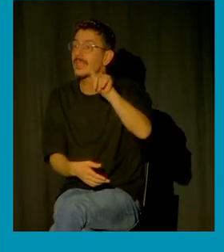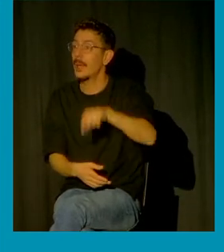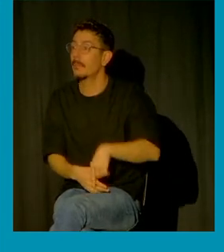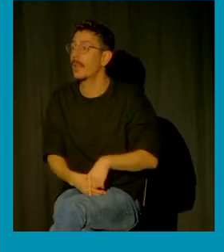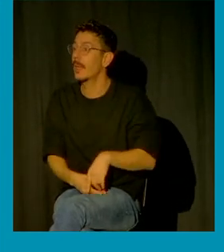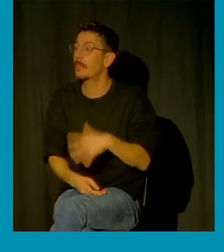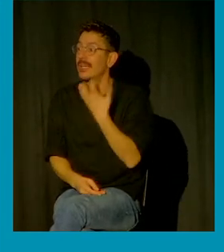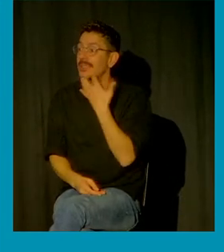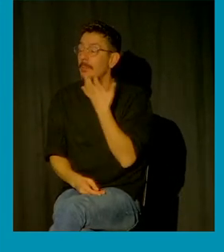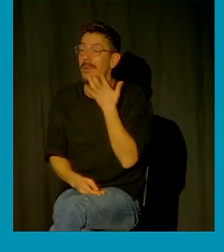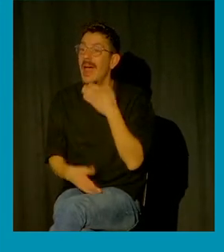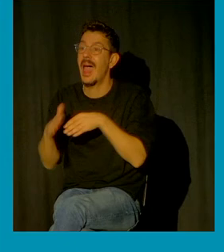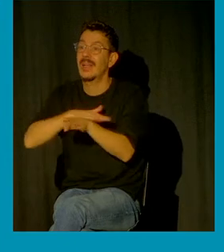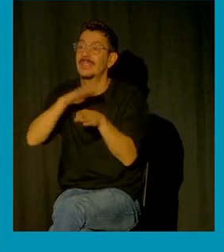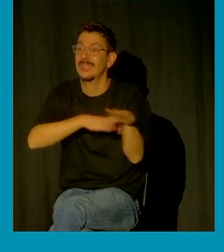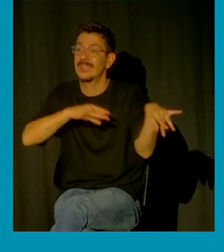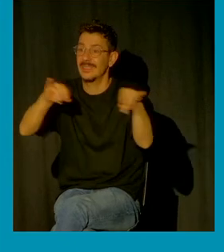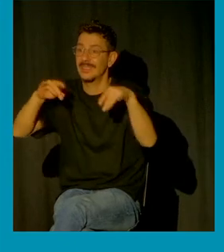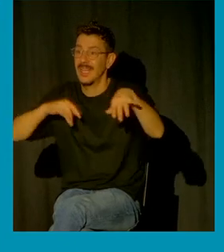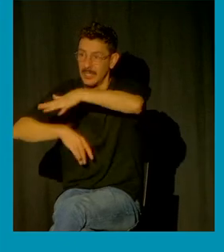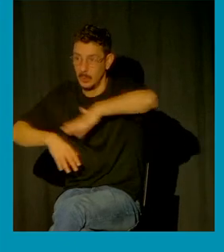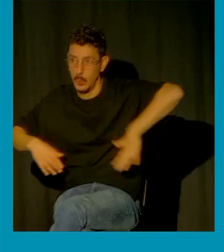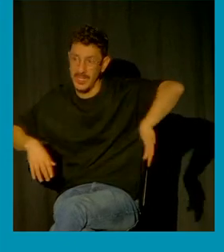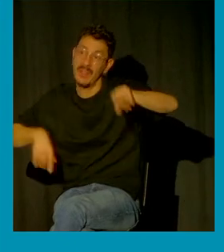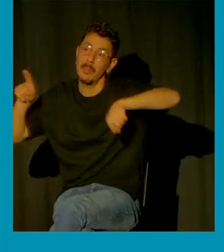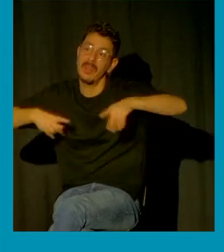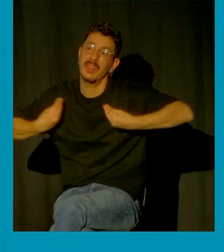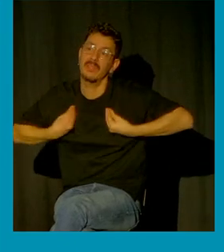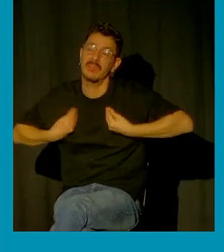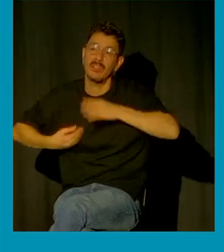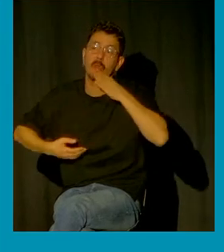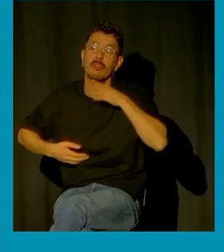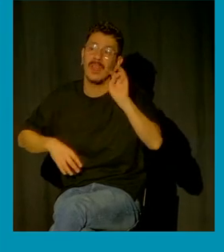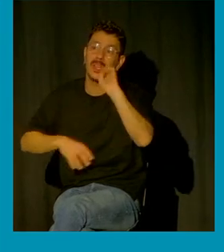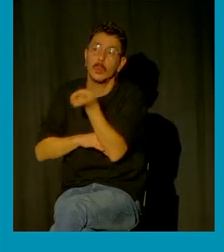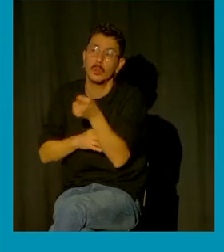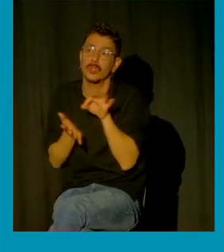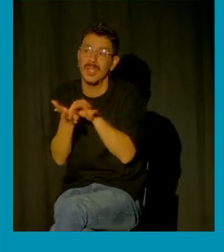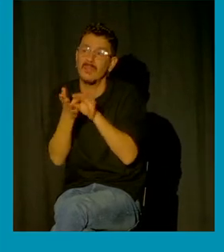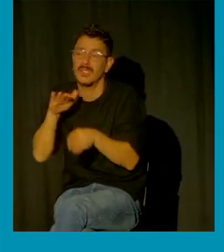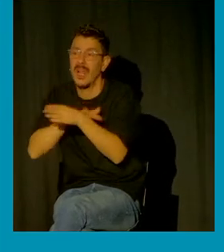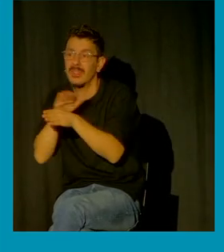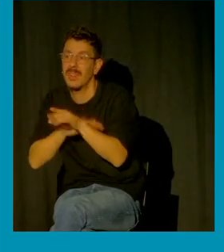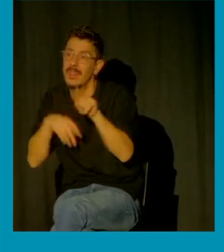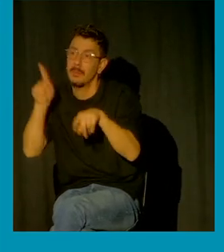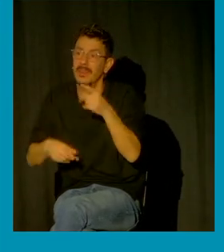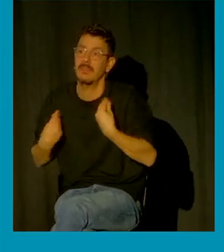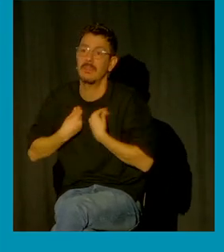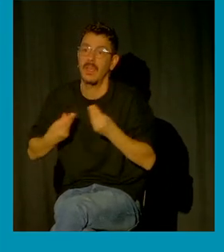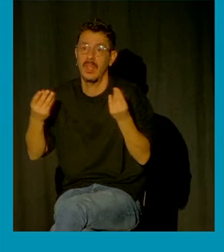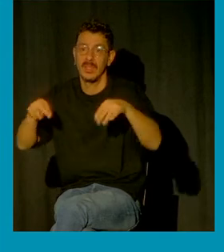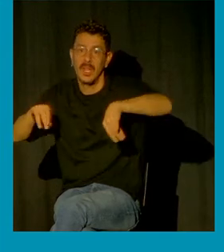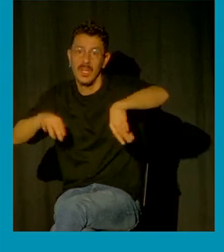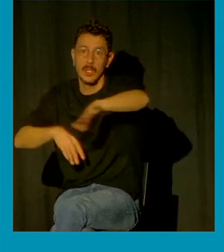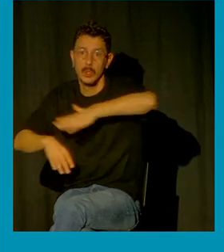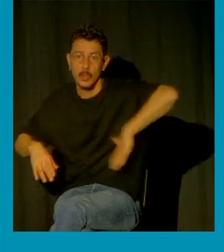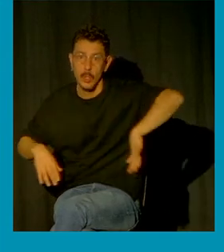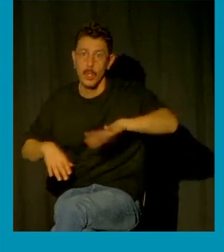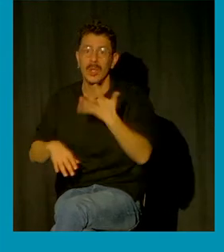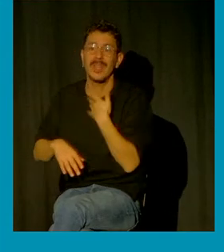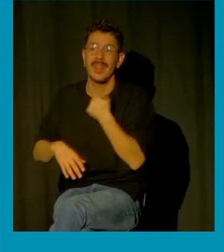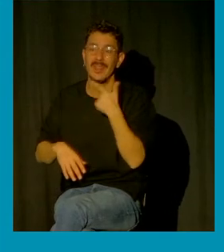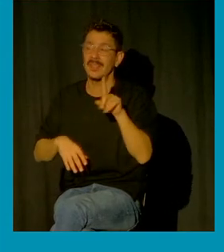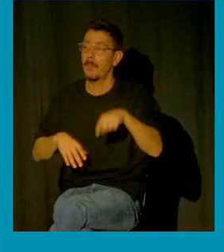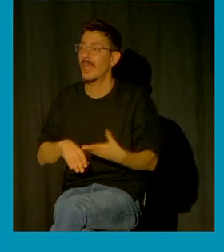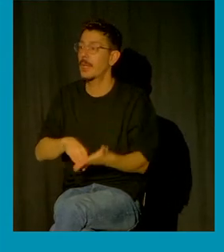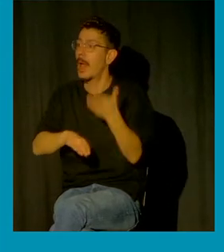en l'accés als diferents recursos i serveis una manca de prevenció específica és a dir